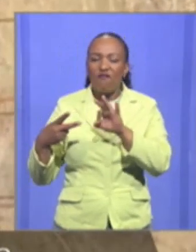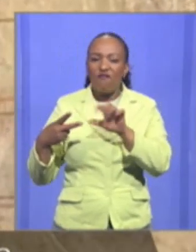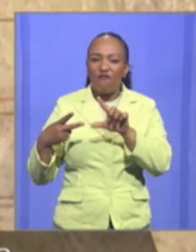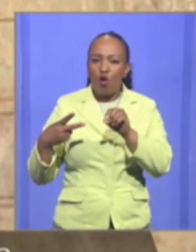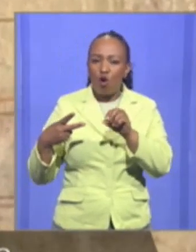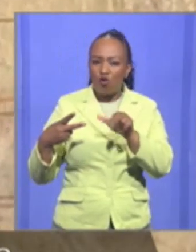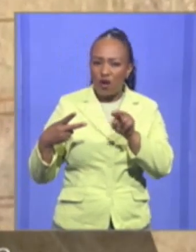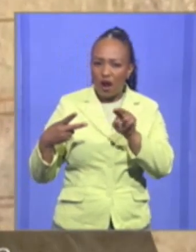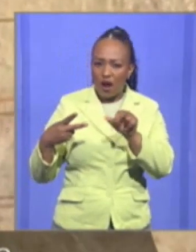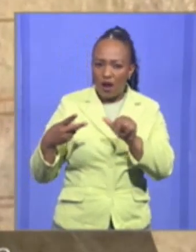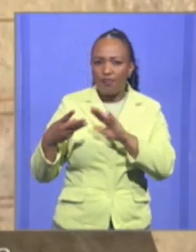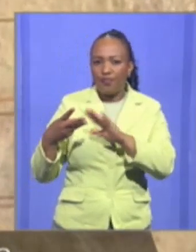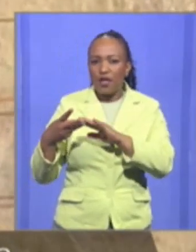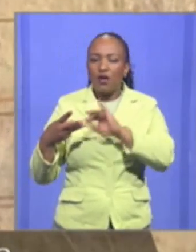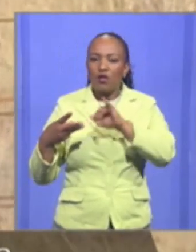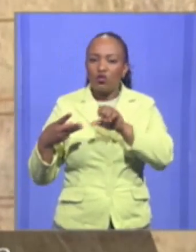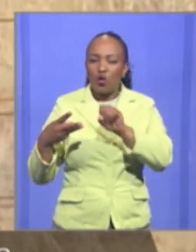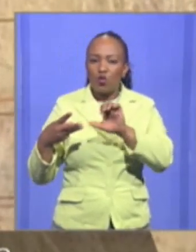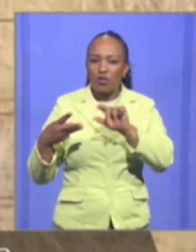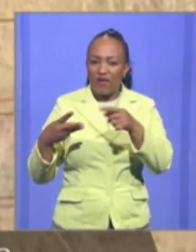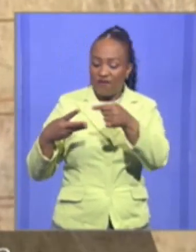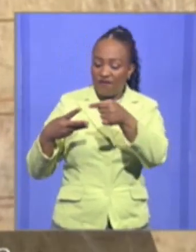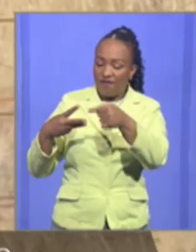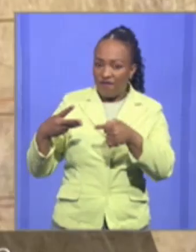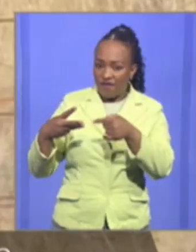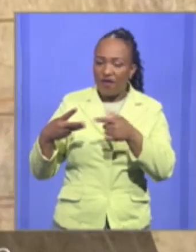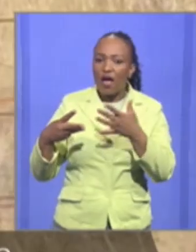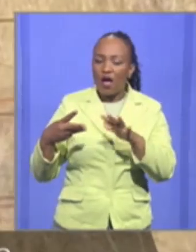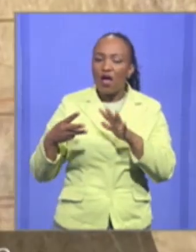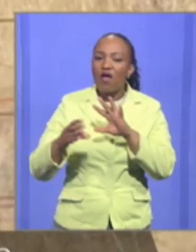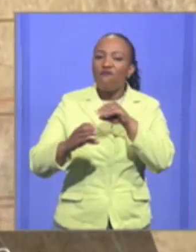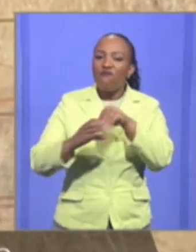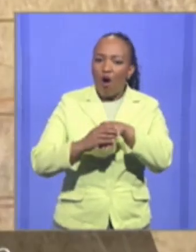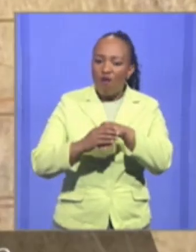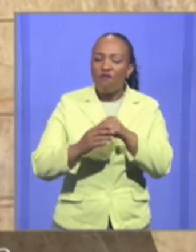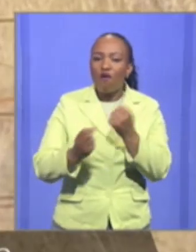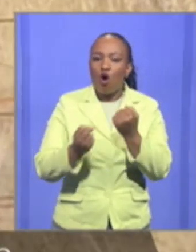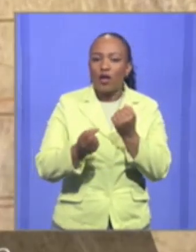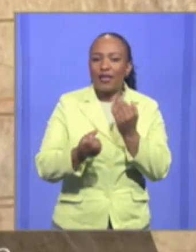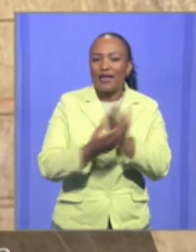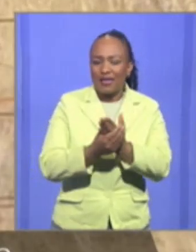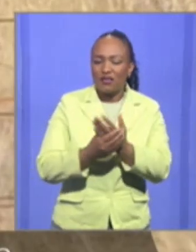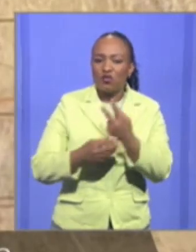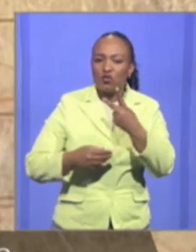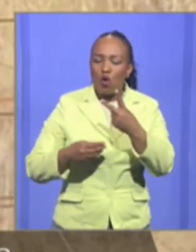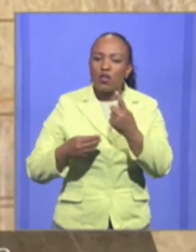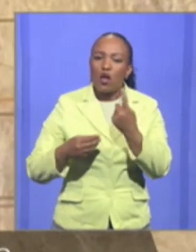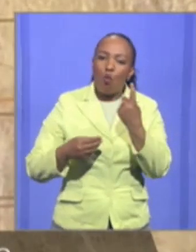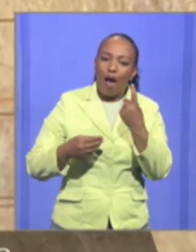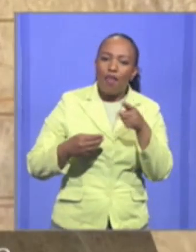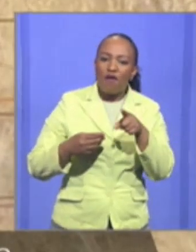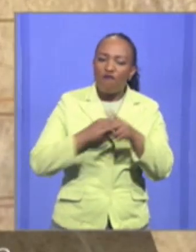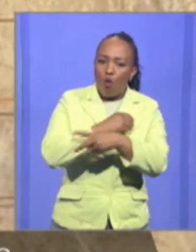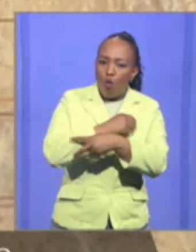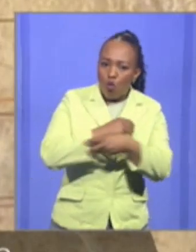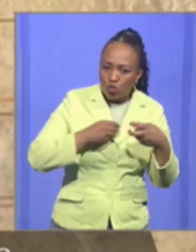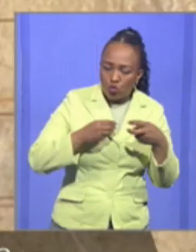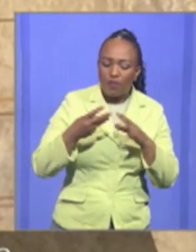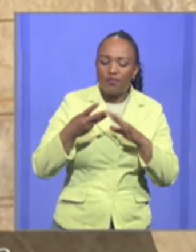Ndilinasho Joseph ba lebane le melato e mebedi ya go thuba ntlo le o tee wa go utswa ga mmogo le o mongwe wa go